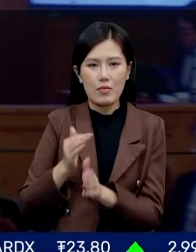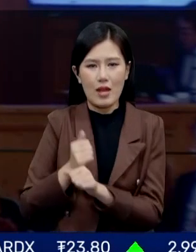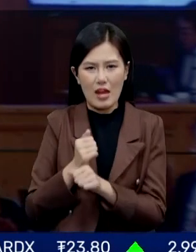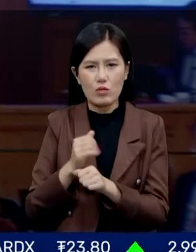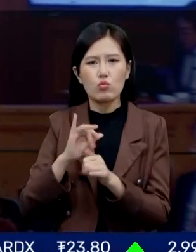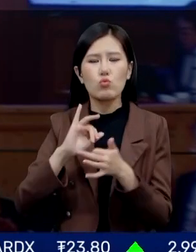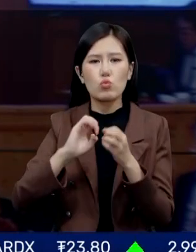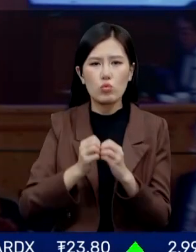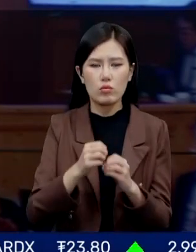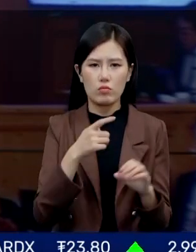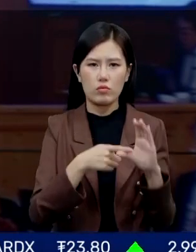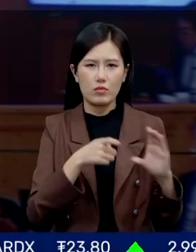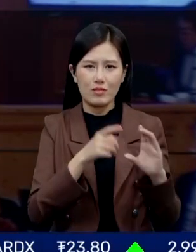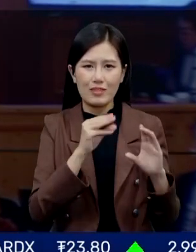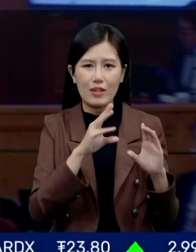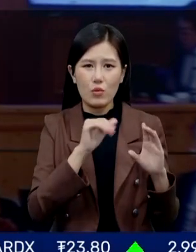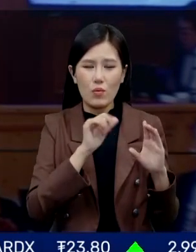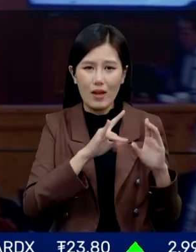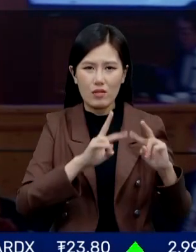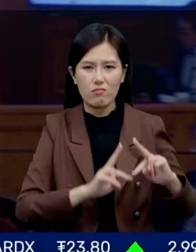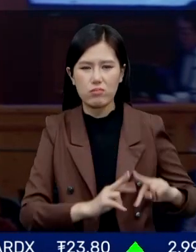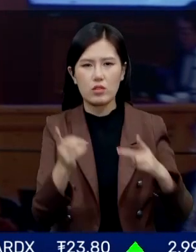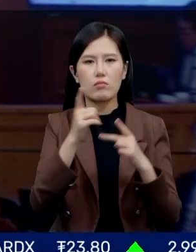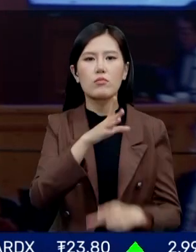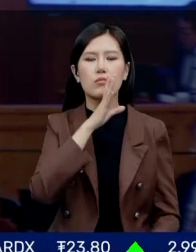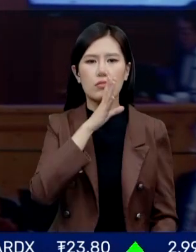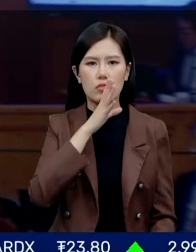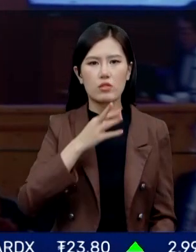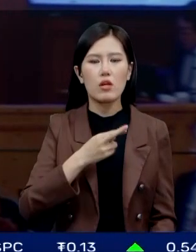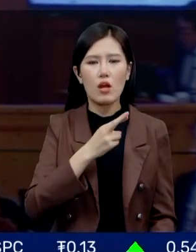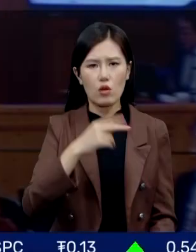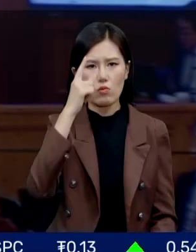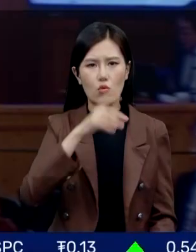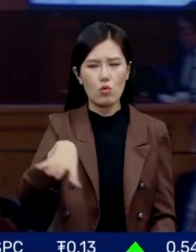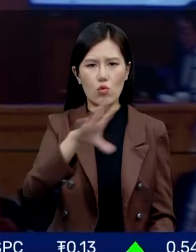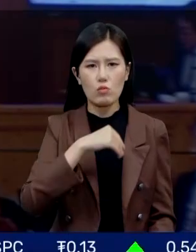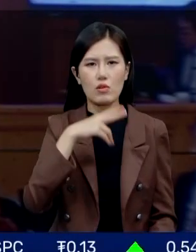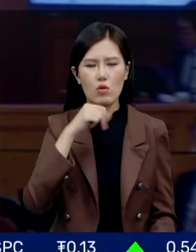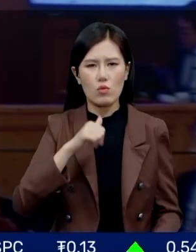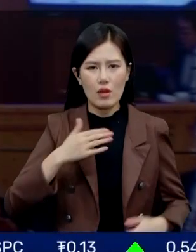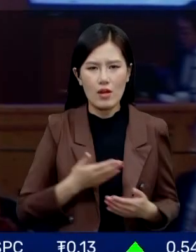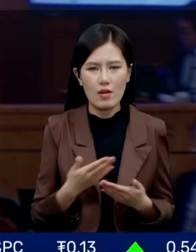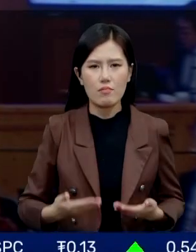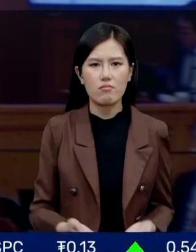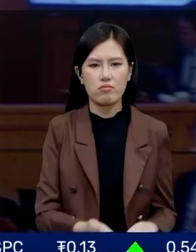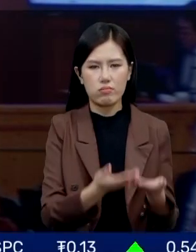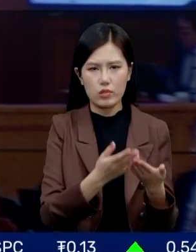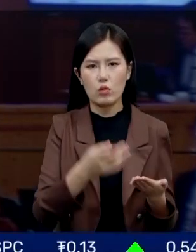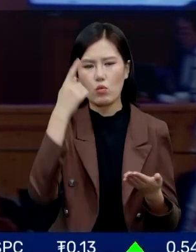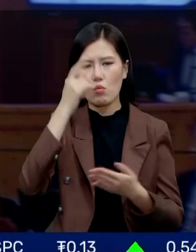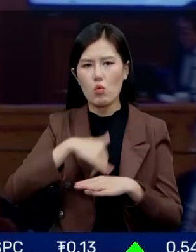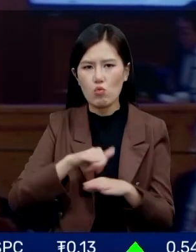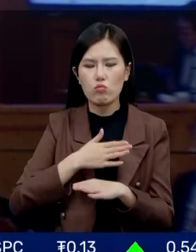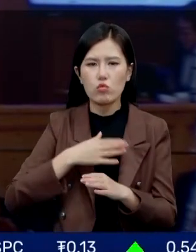байна гэж улс их хурлын дарга Зандан Шатар мэдгдлээ. Энэ хүрээнд иргэдийн бодит орлогыг нэмэгдүүлэх, дотоодын үйлдвэрлэгчтэй дэмжих замаар ажлын байр